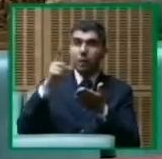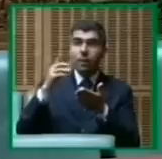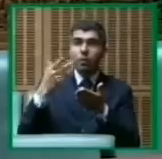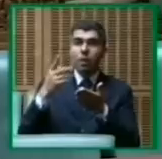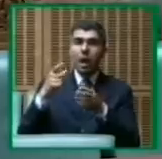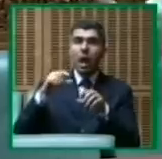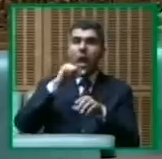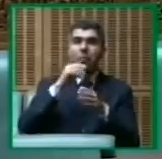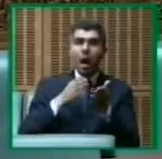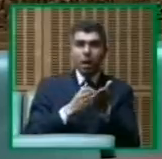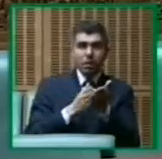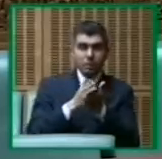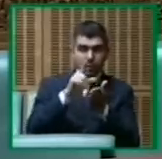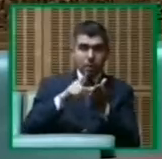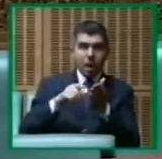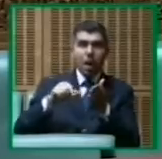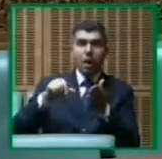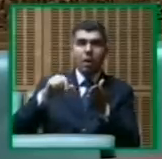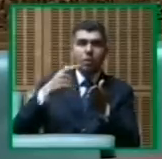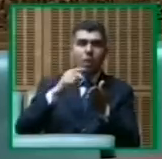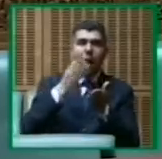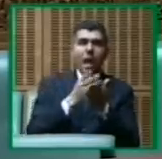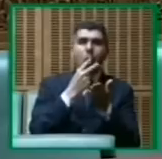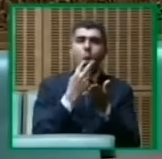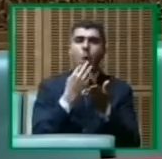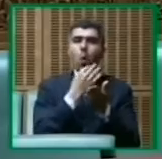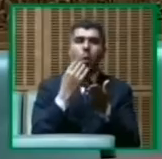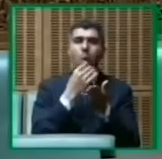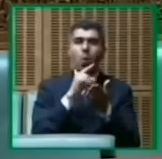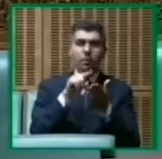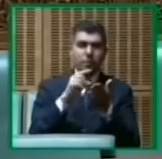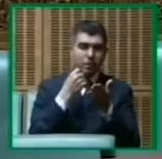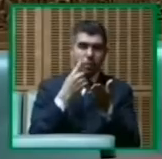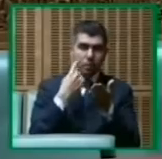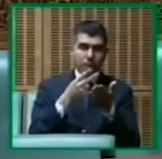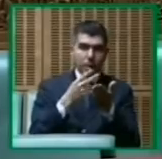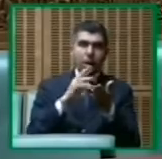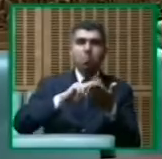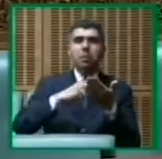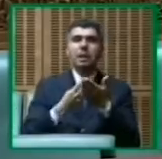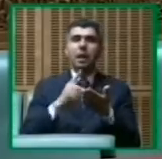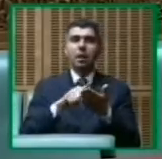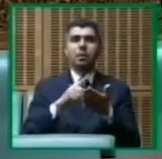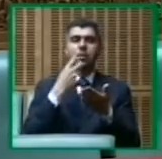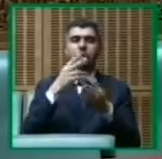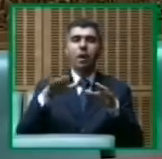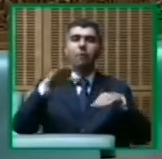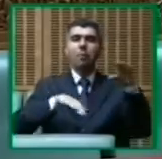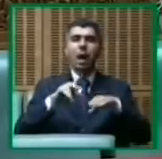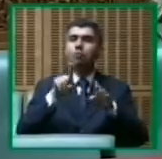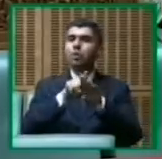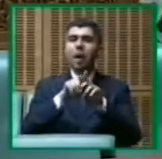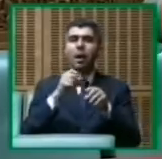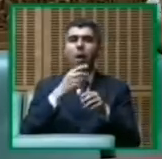ولما كيخرجوه للبحر اللون ديالو كيفاش داير وشنو مخرج معاه. ولهذا انا غنكتفي بهذا القدر ونخلي السيدة الوزيرة